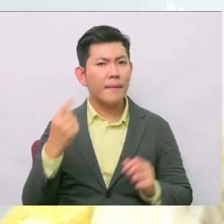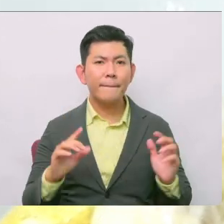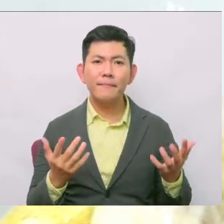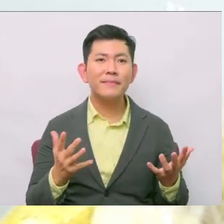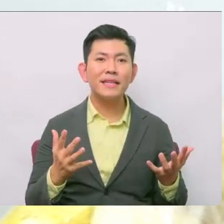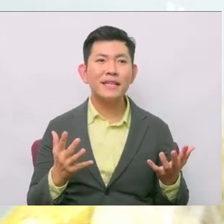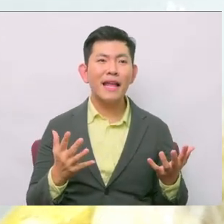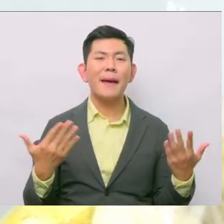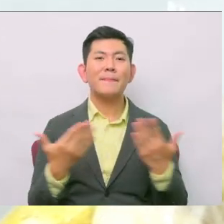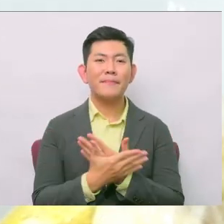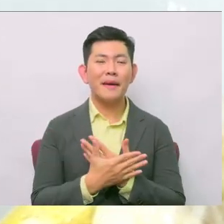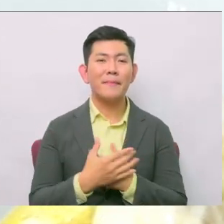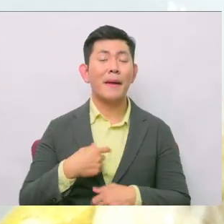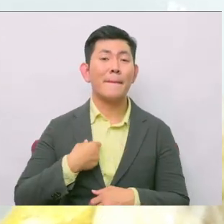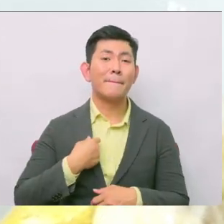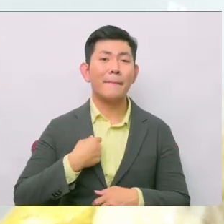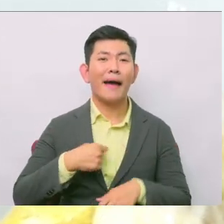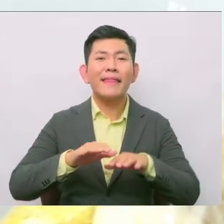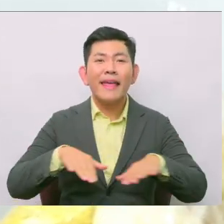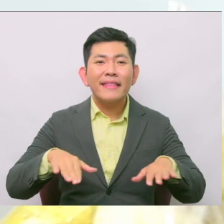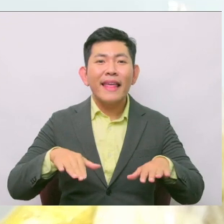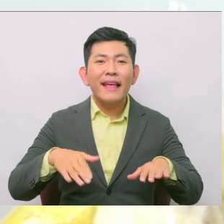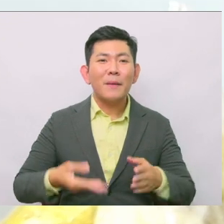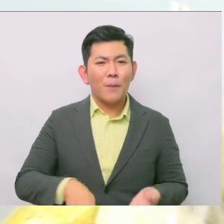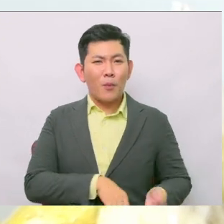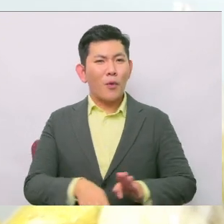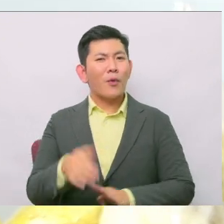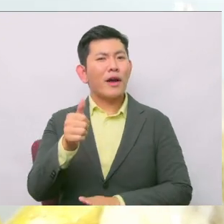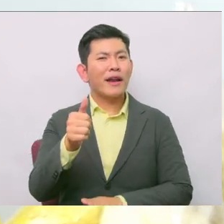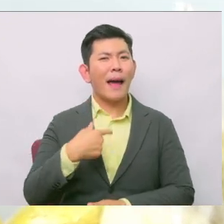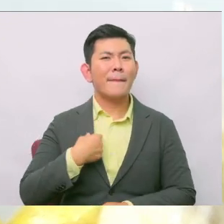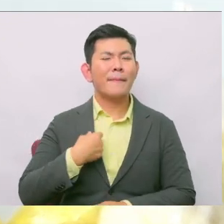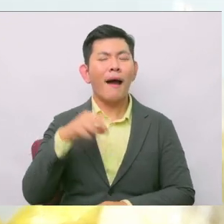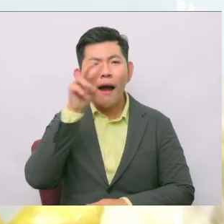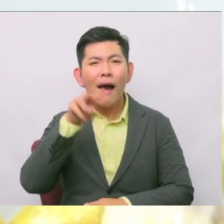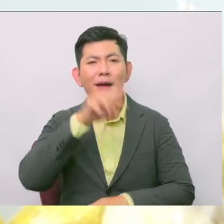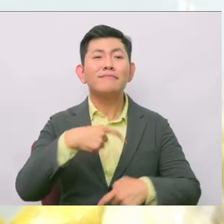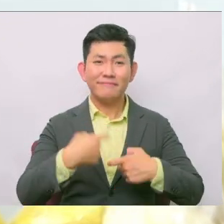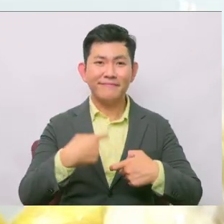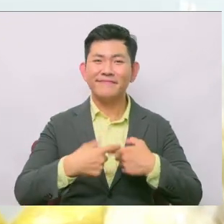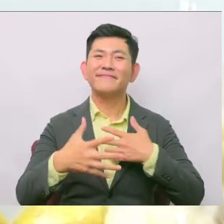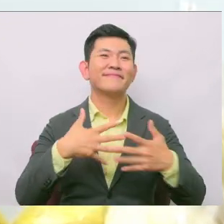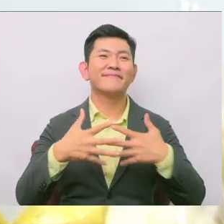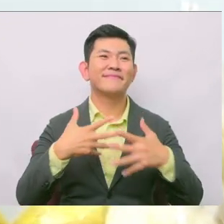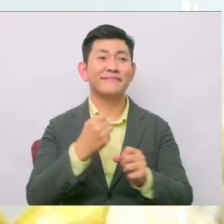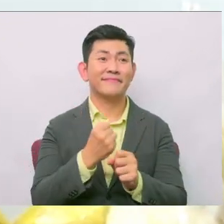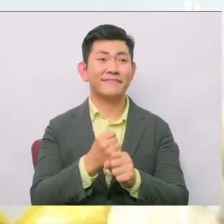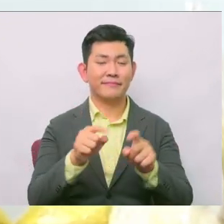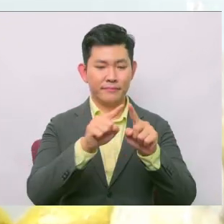าอ้อมผ้าขนหนูก็ได้นะคะบางทีเราหาผ้าดิบยากเนาะเราก็จะตัดประมาณนี้นะ